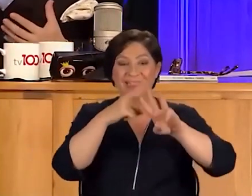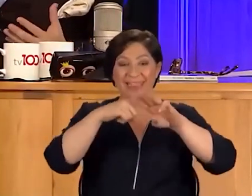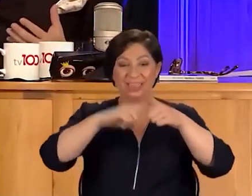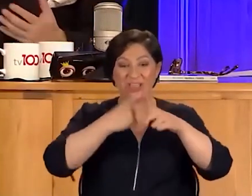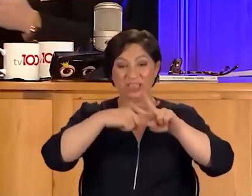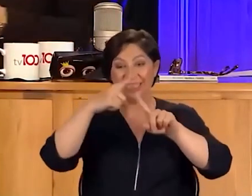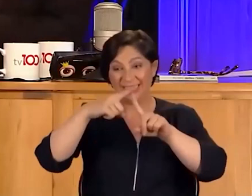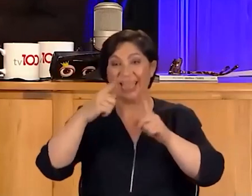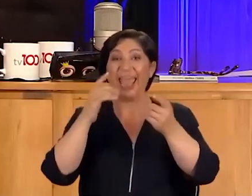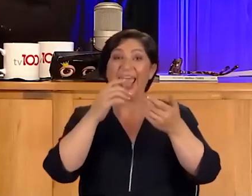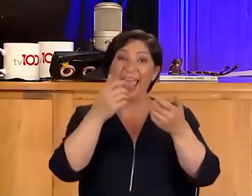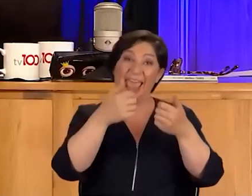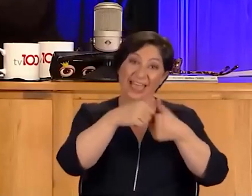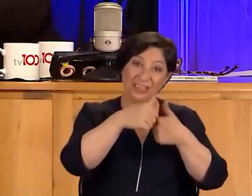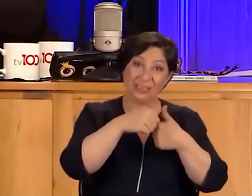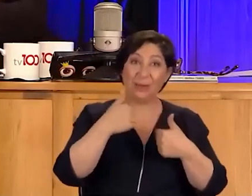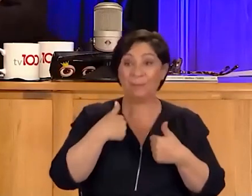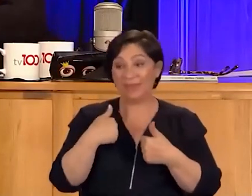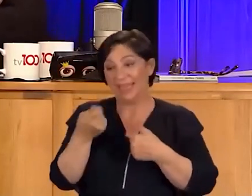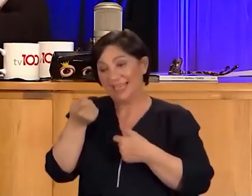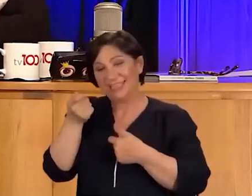eşi, ben de Necat'ın